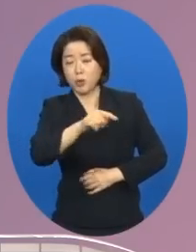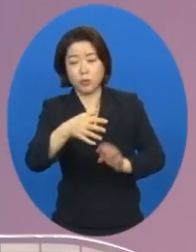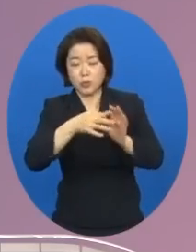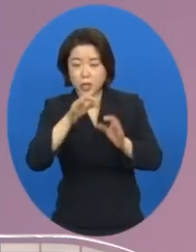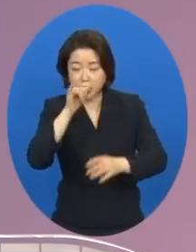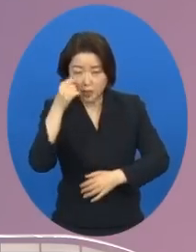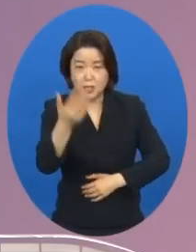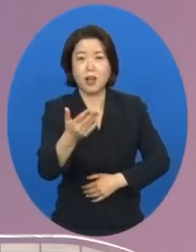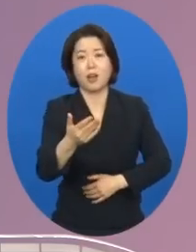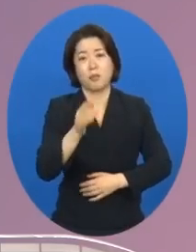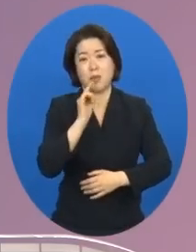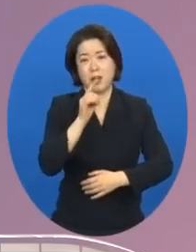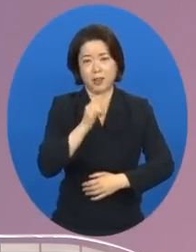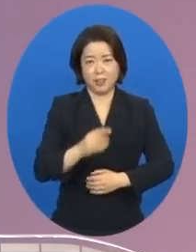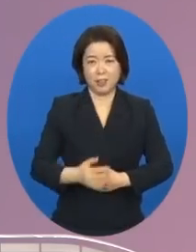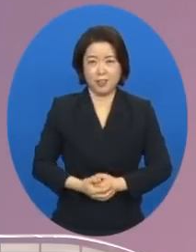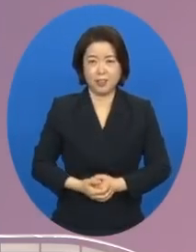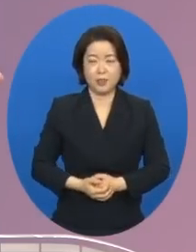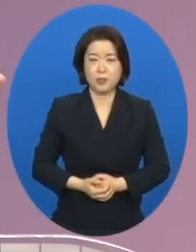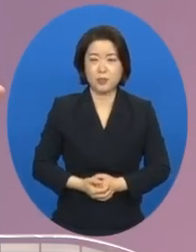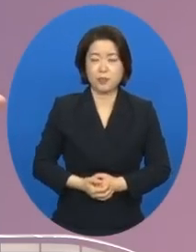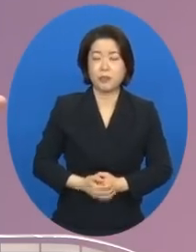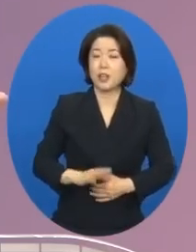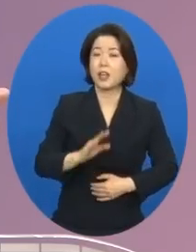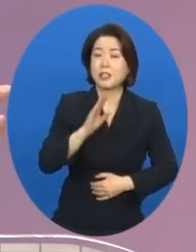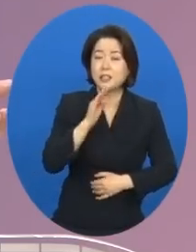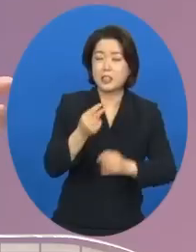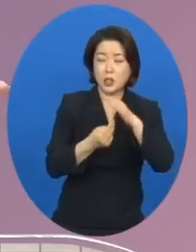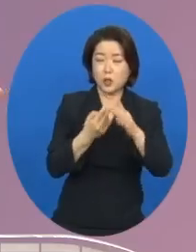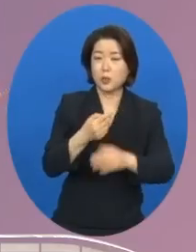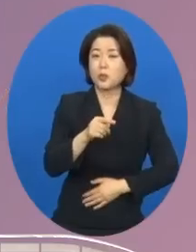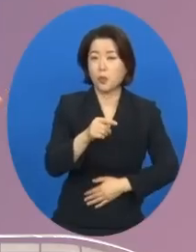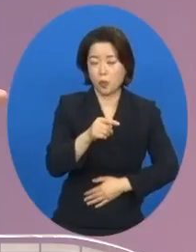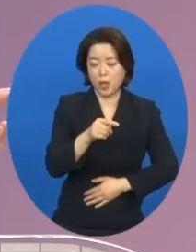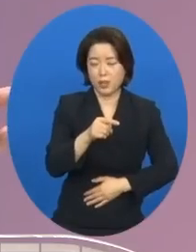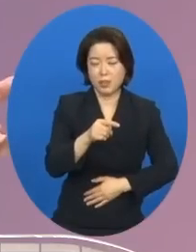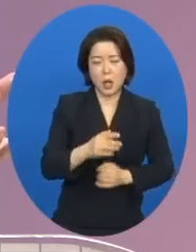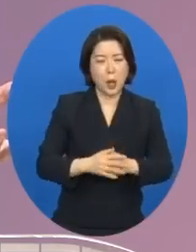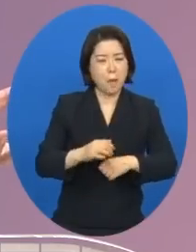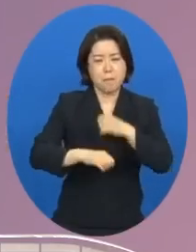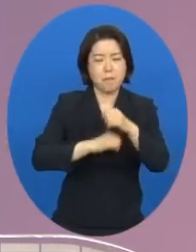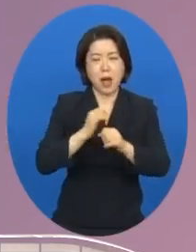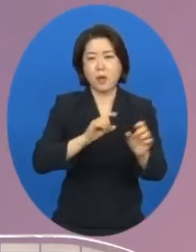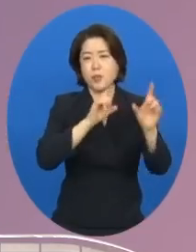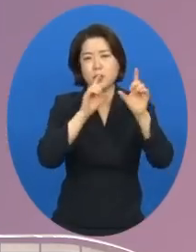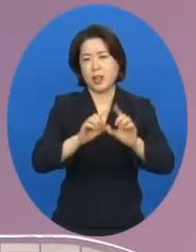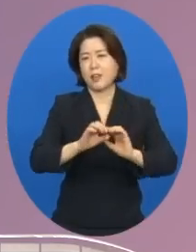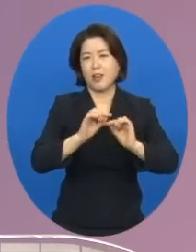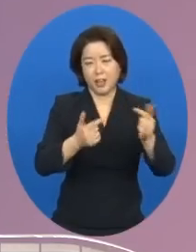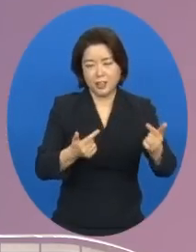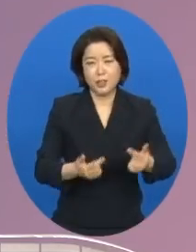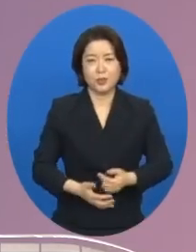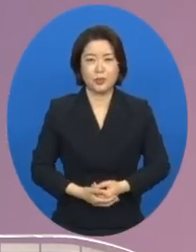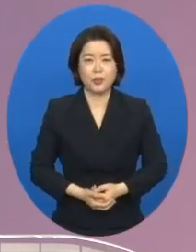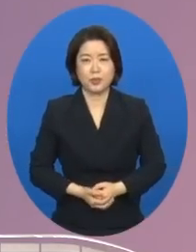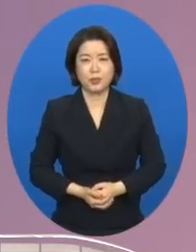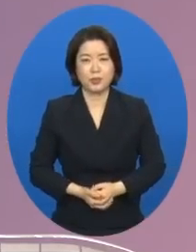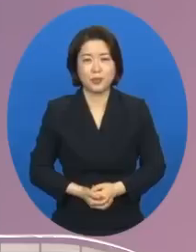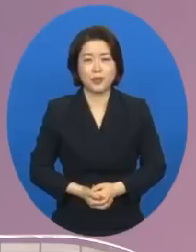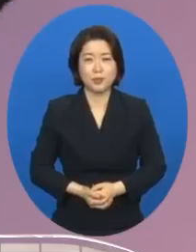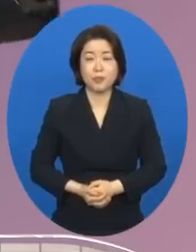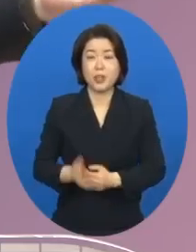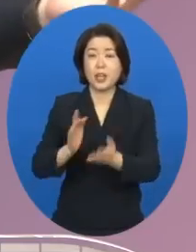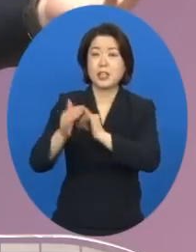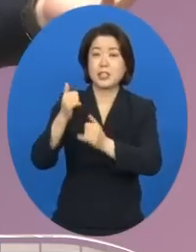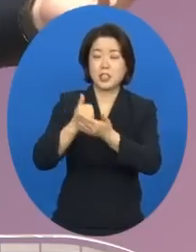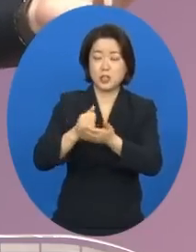겁니다. 실제로 요한도 마음대로 사는 삶을 살지 못했습니다.